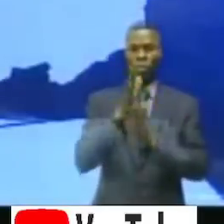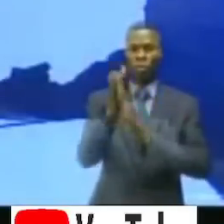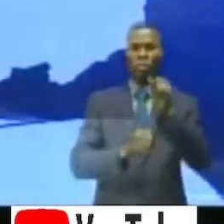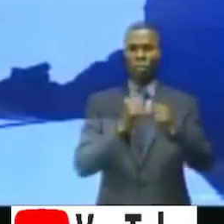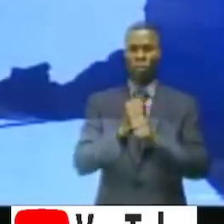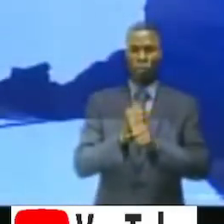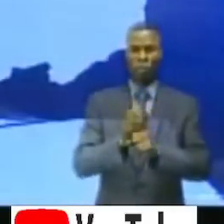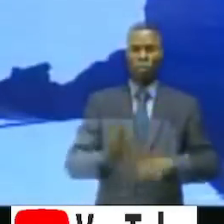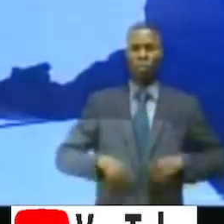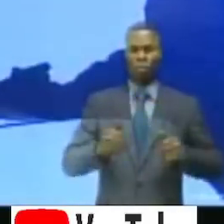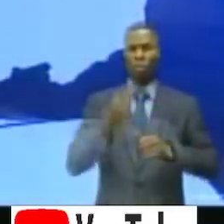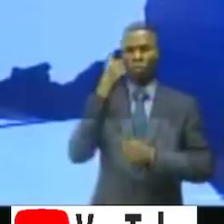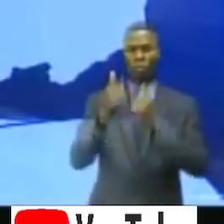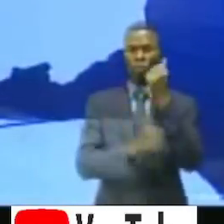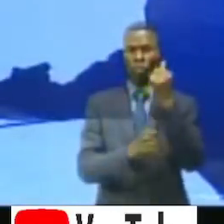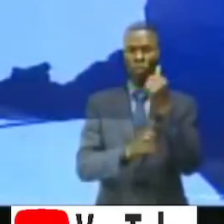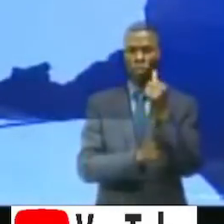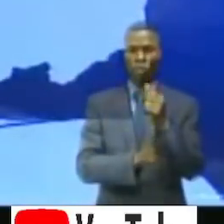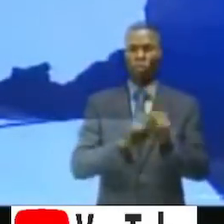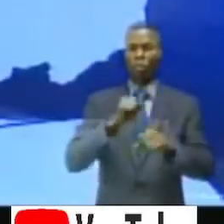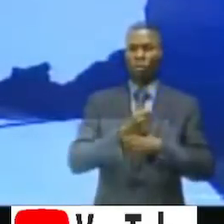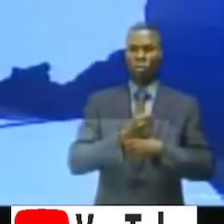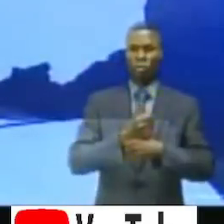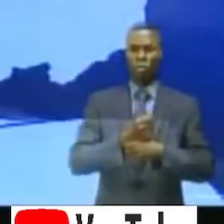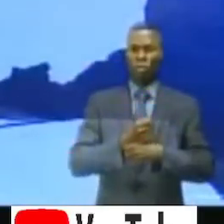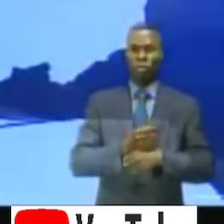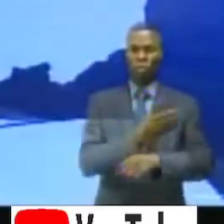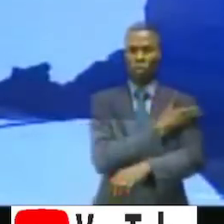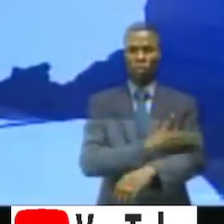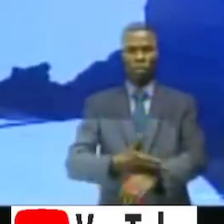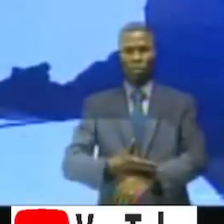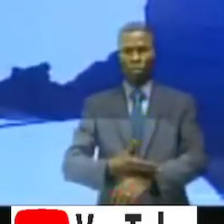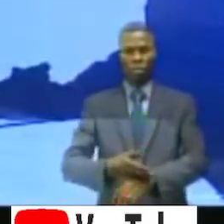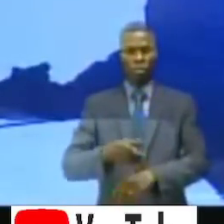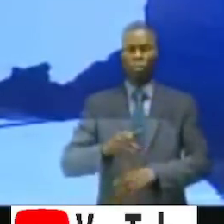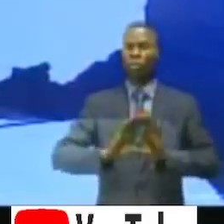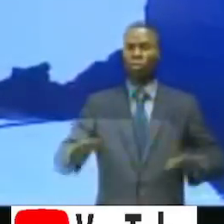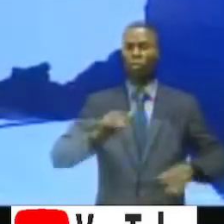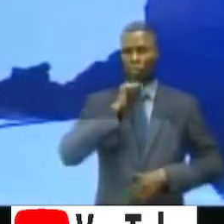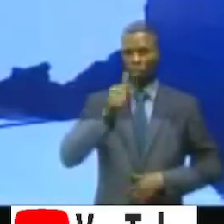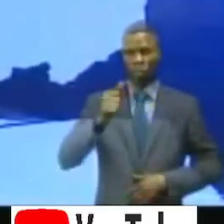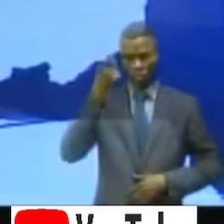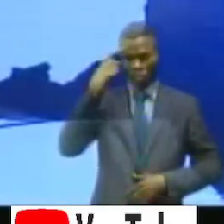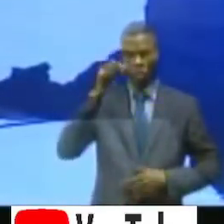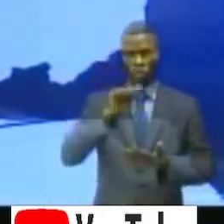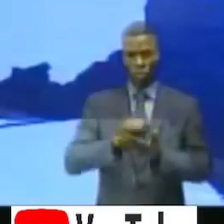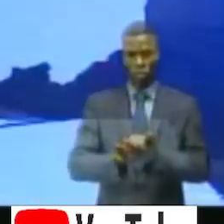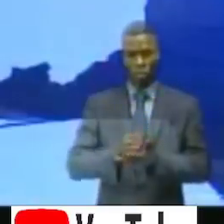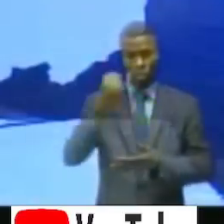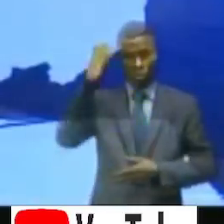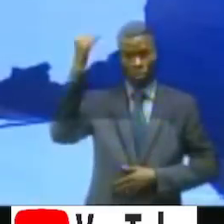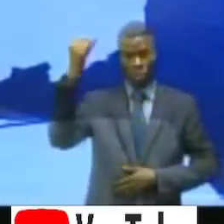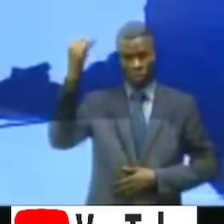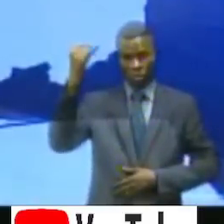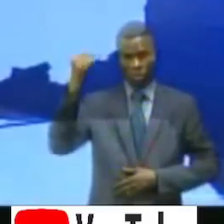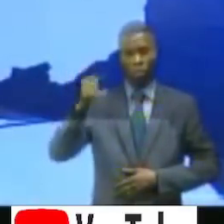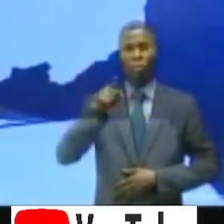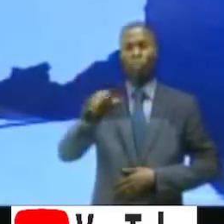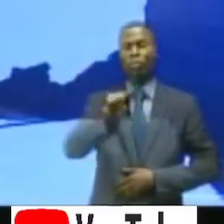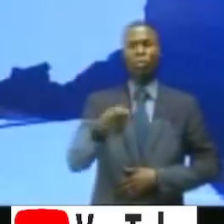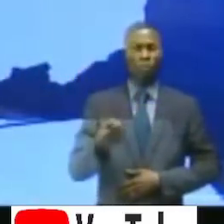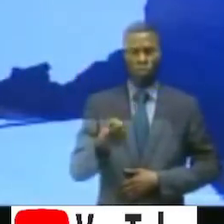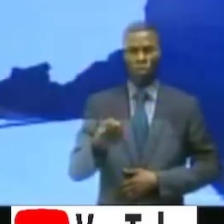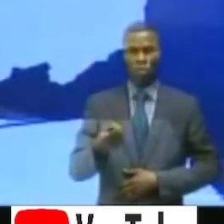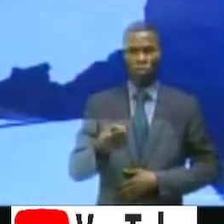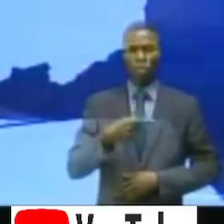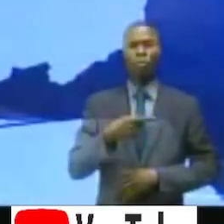vie d'un homme ne constitue pas un recul assez suffisant pour se faire une idée de ce qu'il est et ce